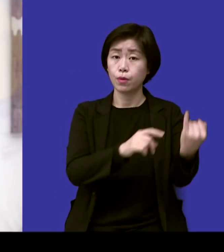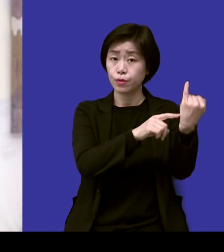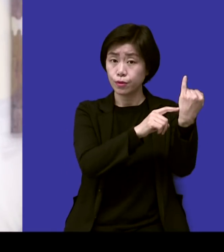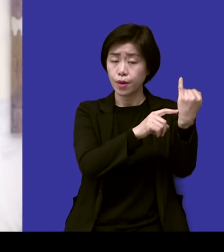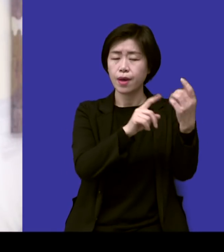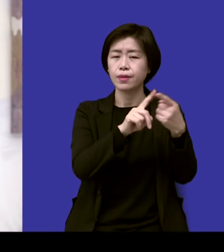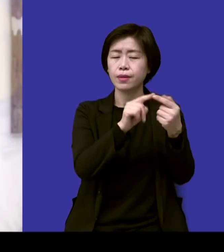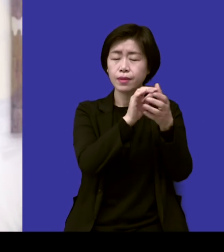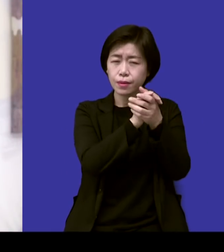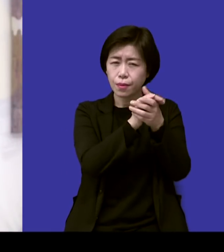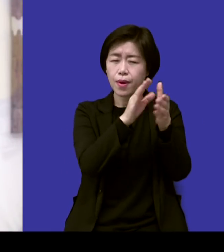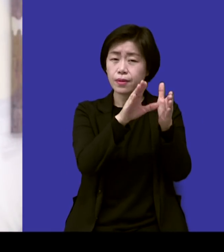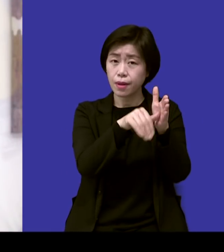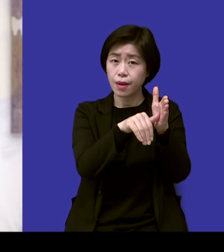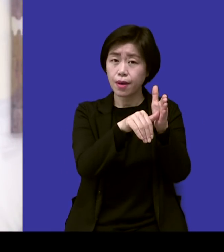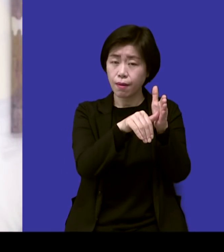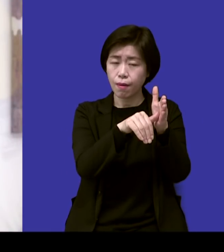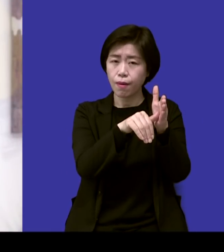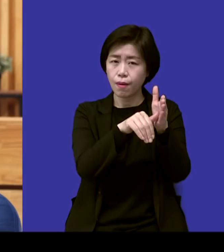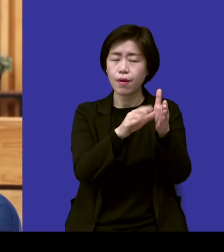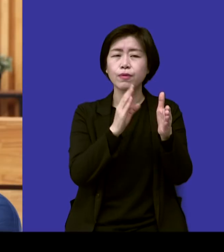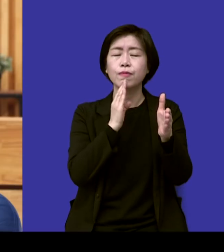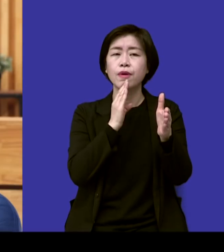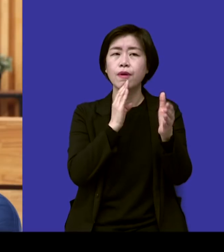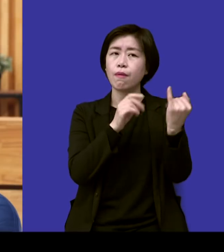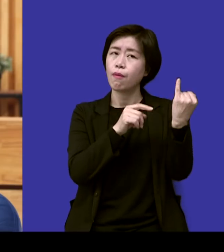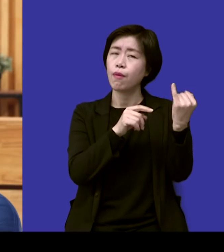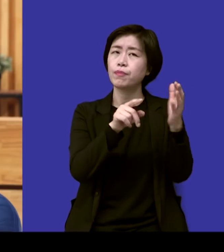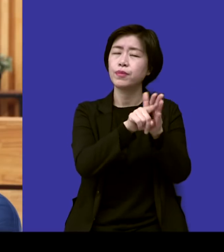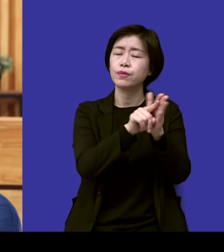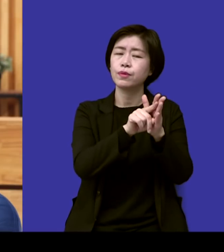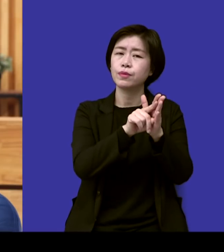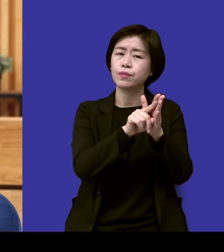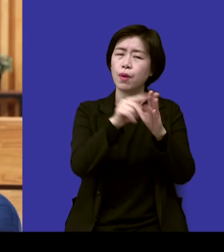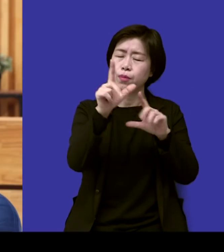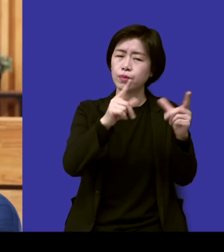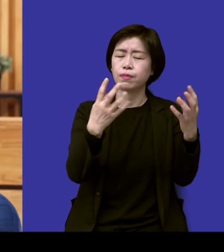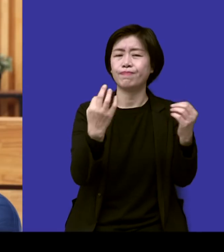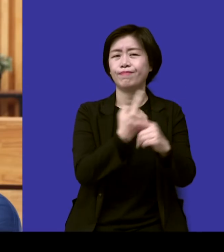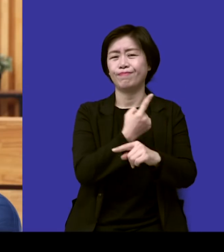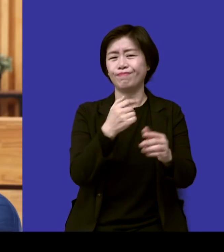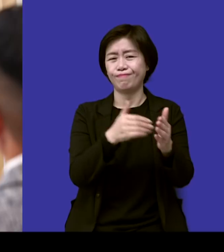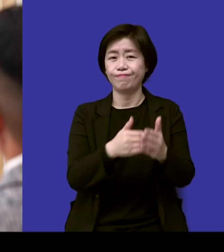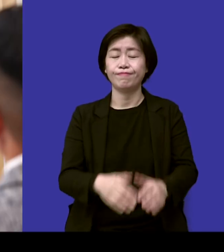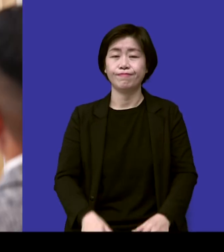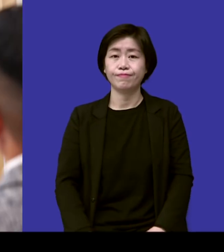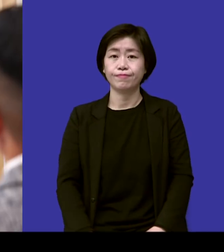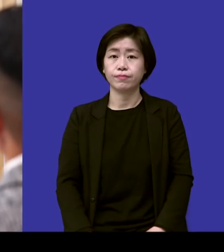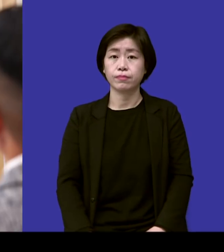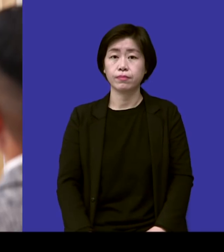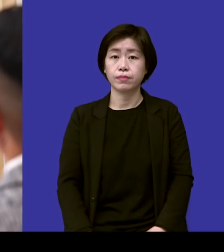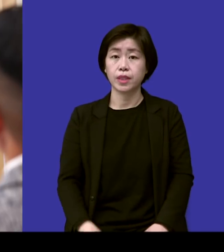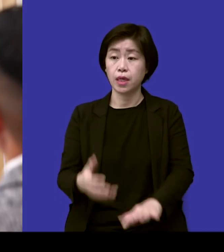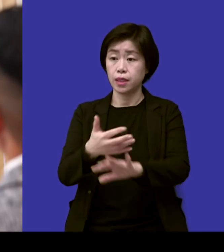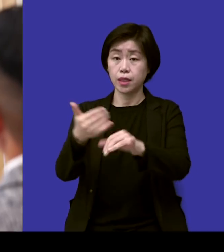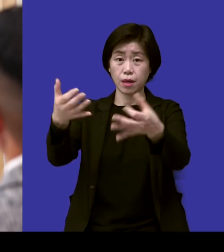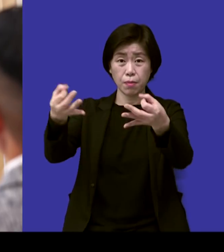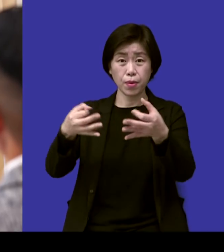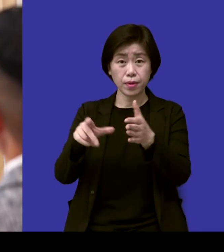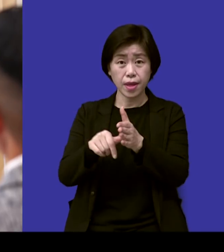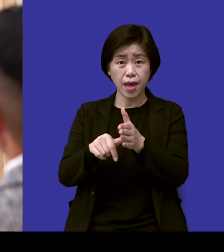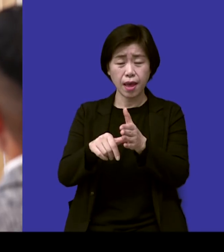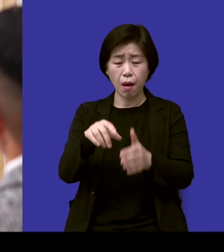생활 이게 많이 바뀌었어요. 그리고 선우로 인해서 우리는 남들이 보기에는